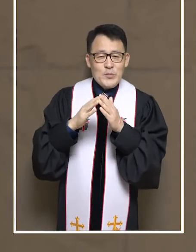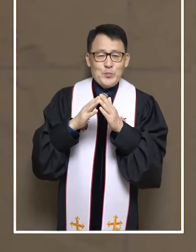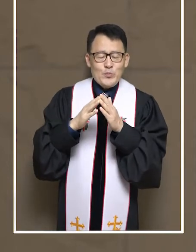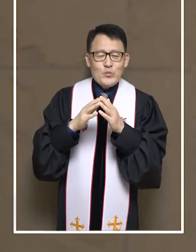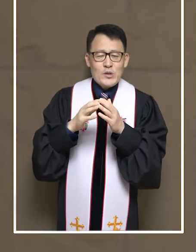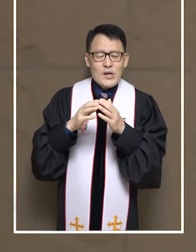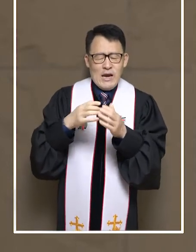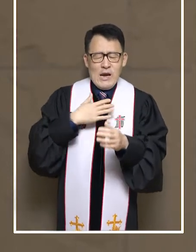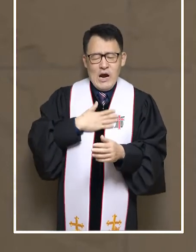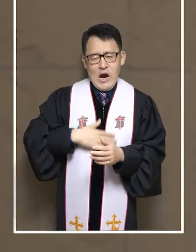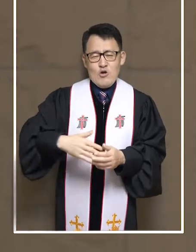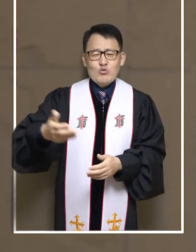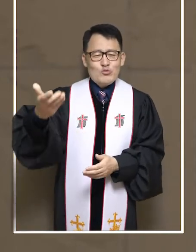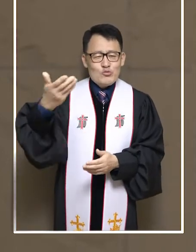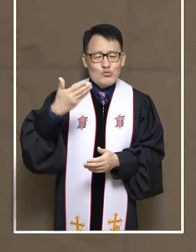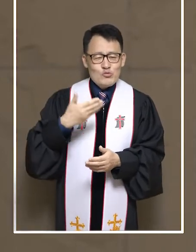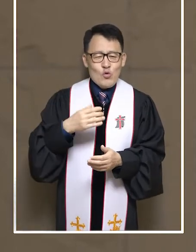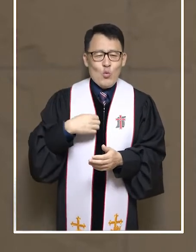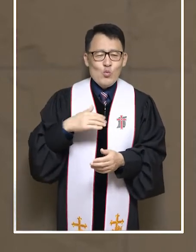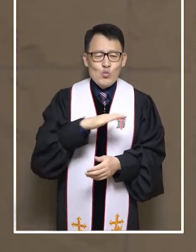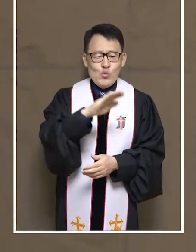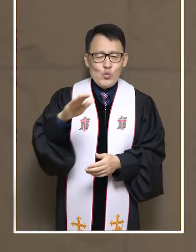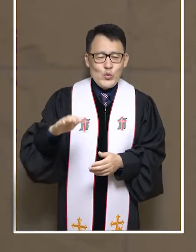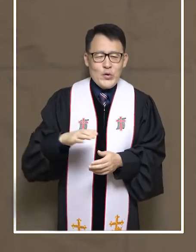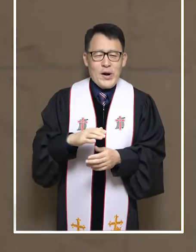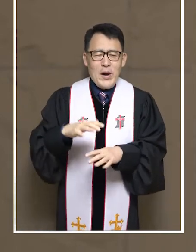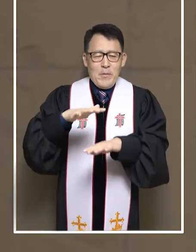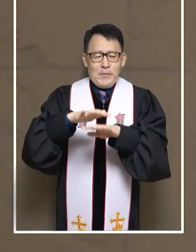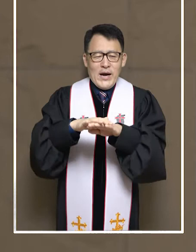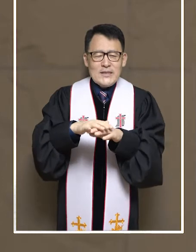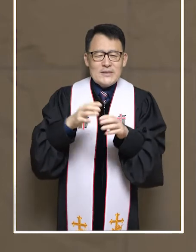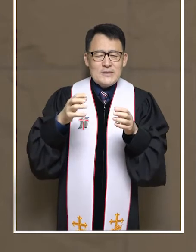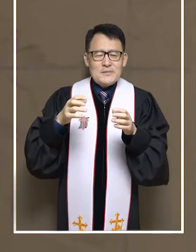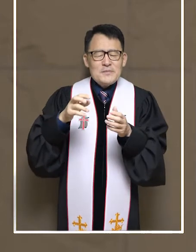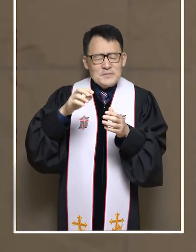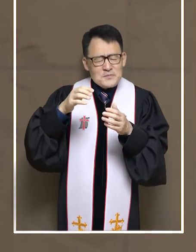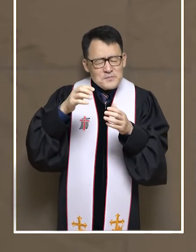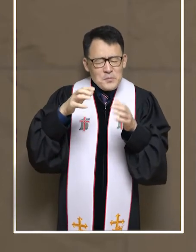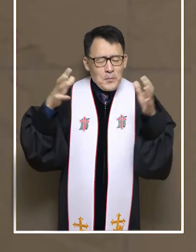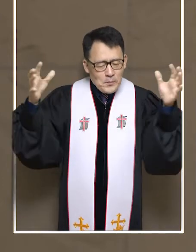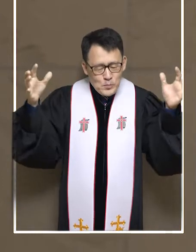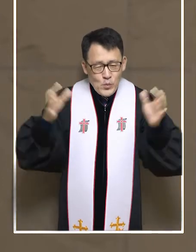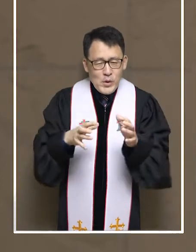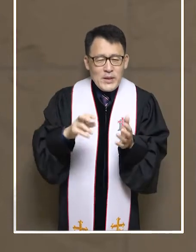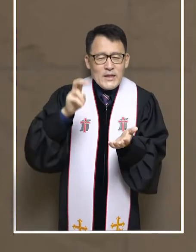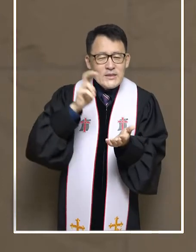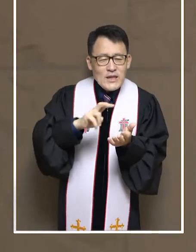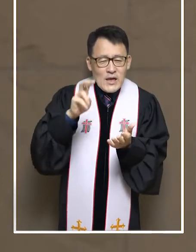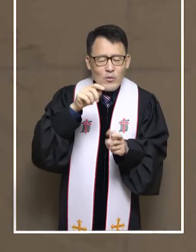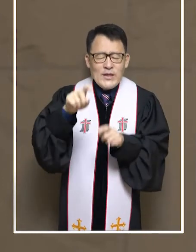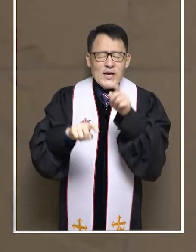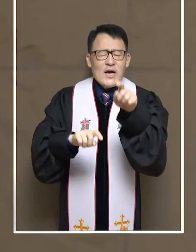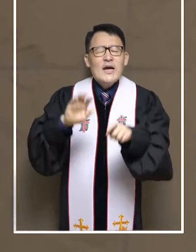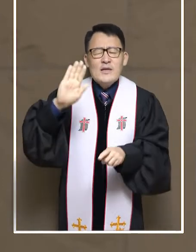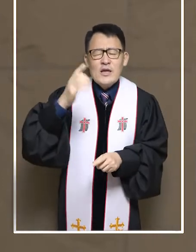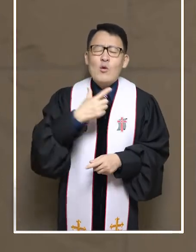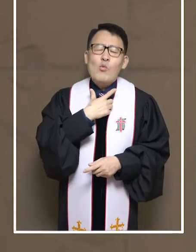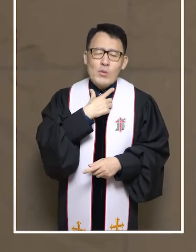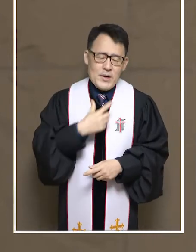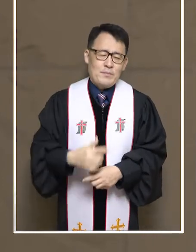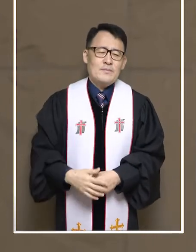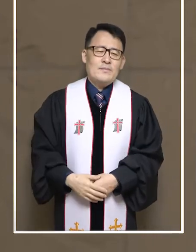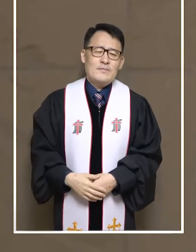우리도 보디발의 집을 통과하고 우리도 사명의 밭을 향해 찬송하며 나가게